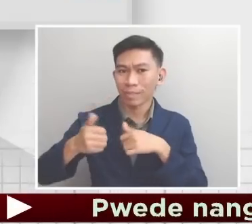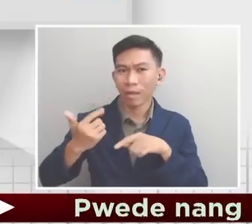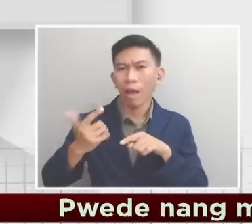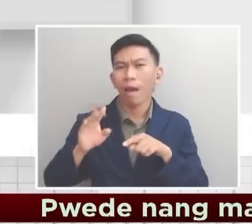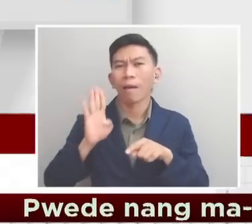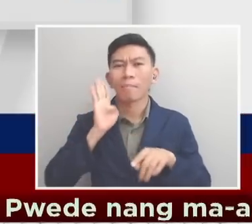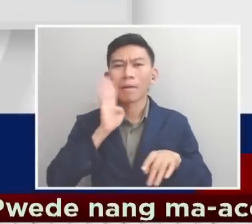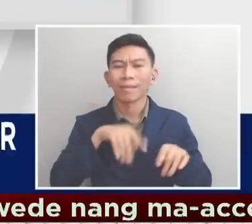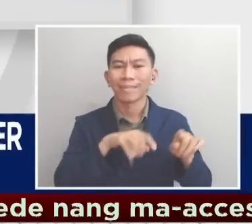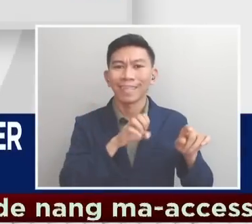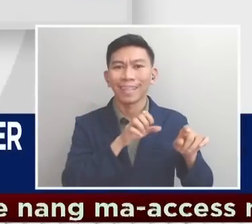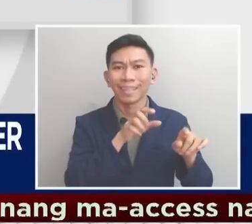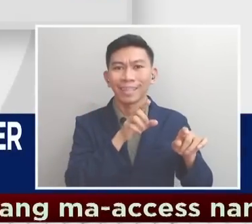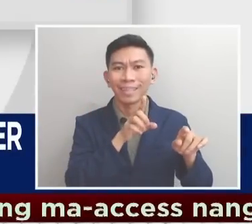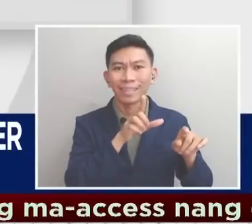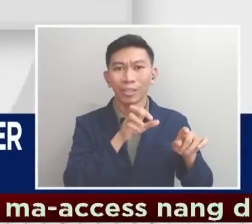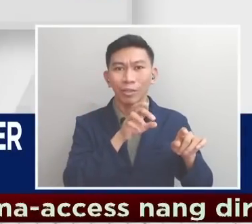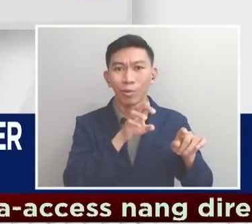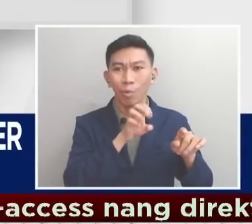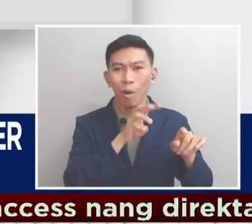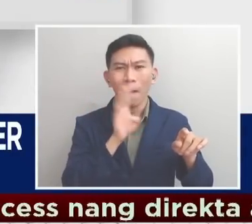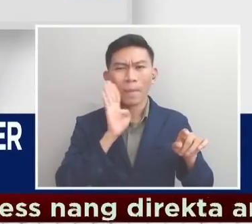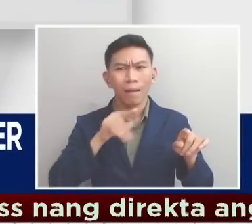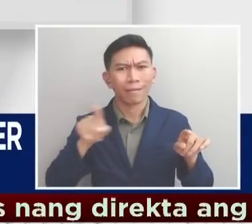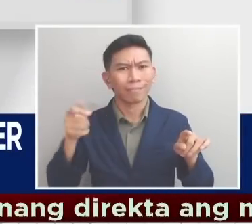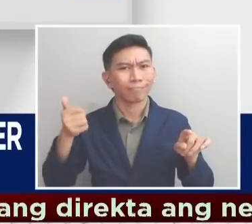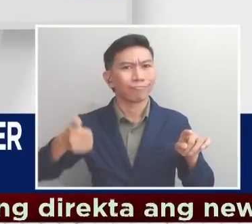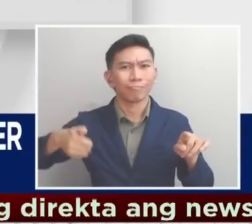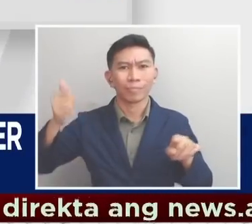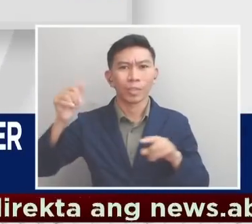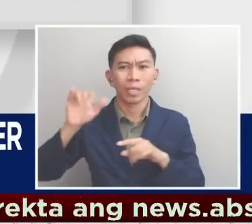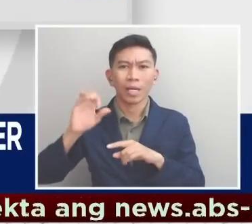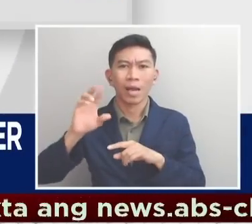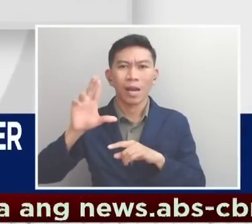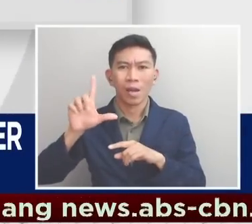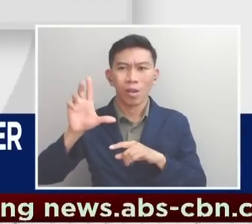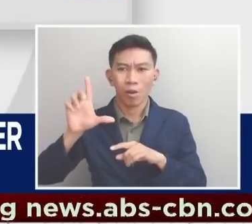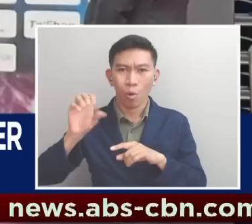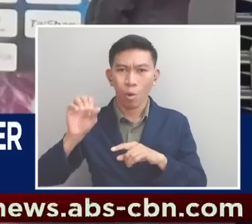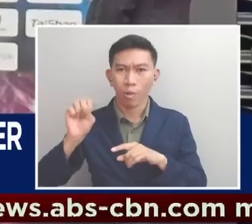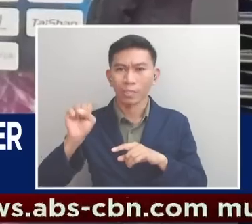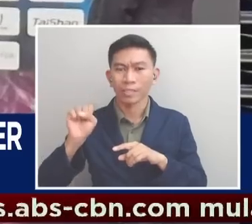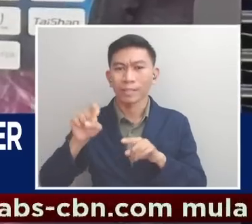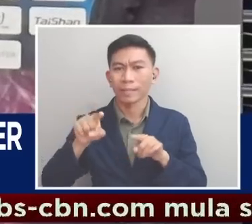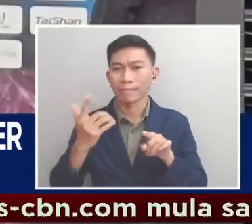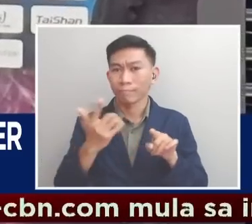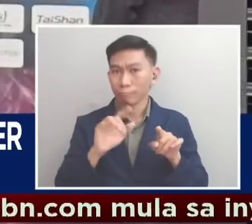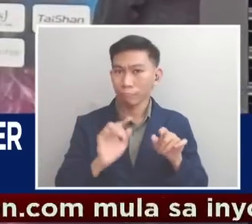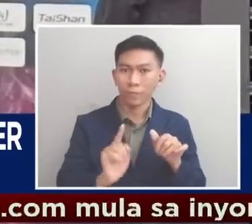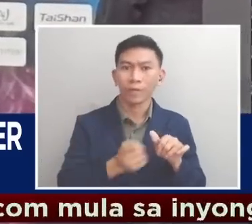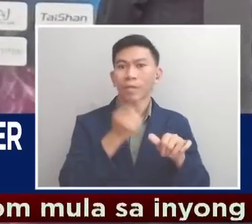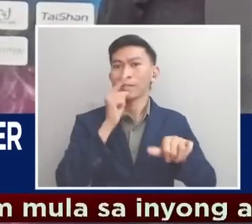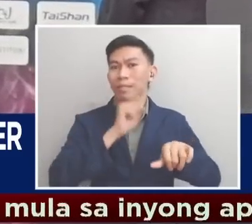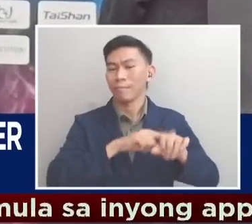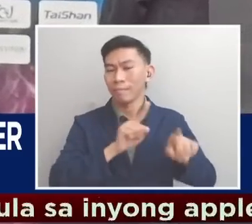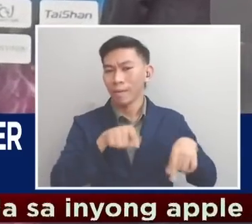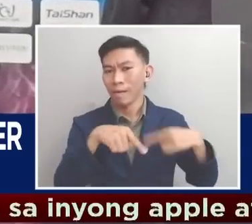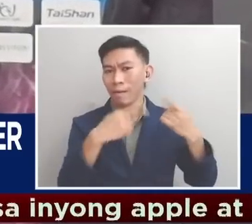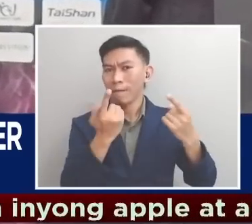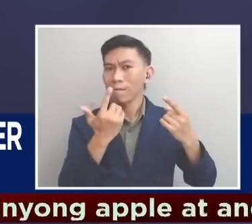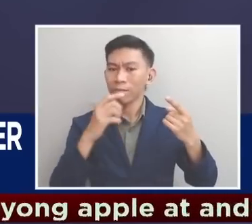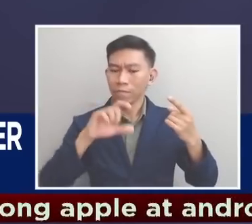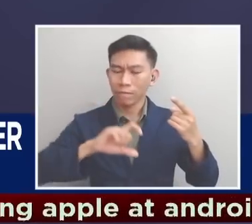world champion at Pinoy gymnast na si Carlos Yulo. Nasungkit ni Eldrew ang kanyang kauna-unahang podium finish sa isang